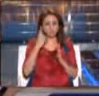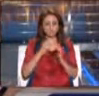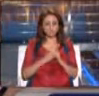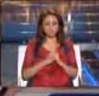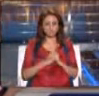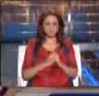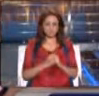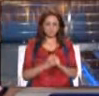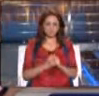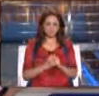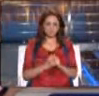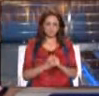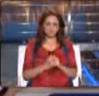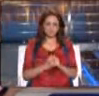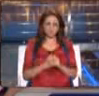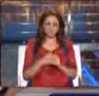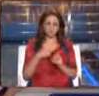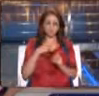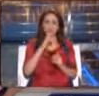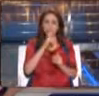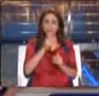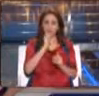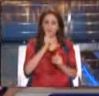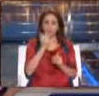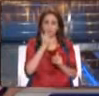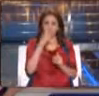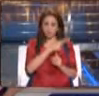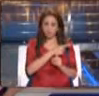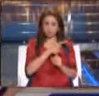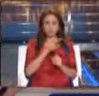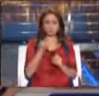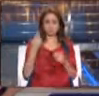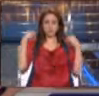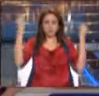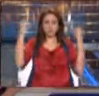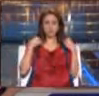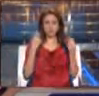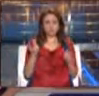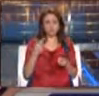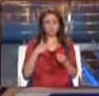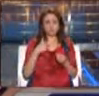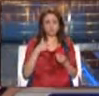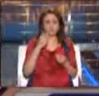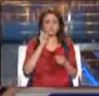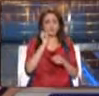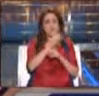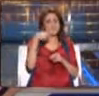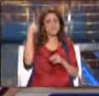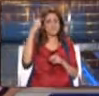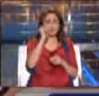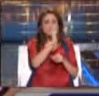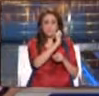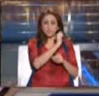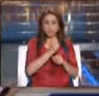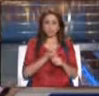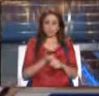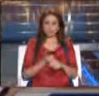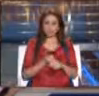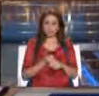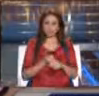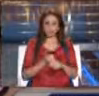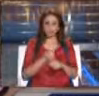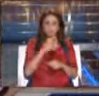بس يعني أقول إن الإعلام الرياضي متهم وإن معظم الإعلاميين، كل واحد ليه فكره وكل واحد